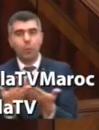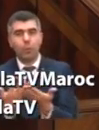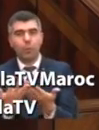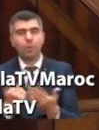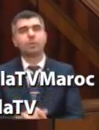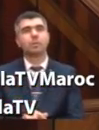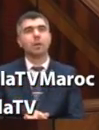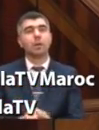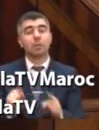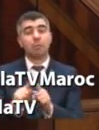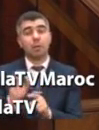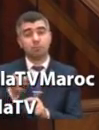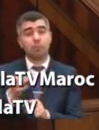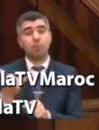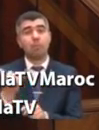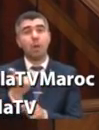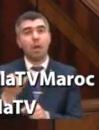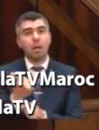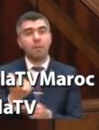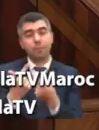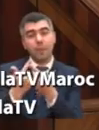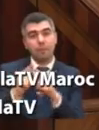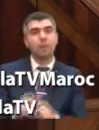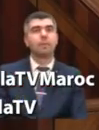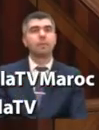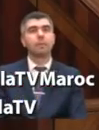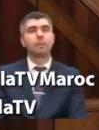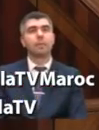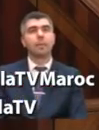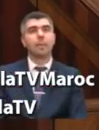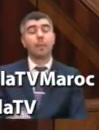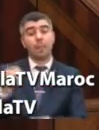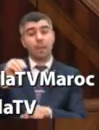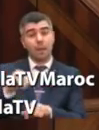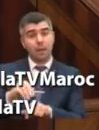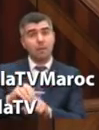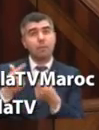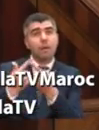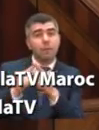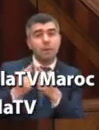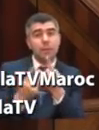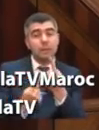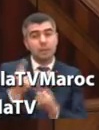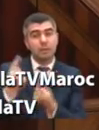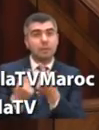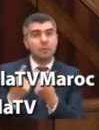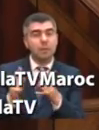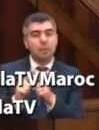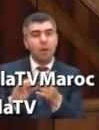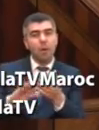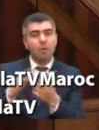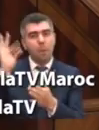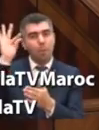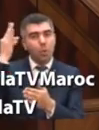في هذه المساله اللي توفيها التجهيزات، هذه مساله اساسيه. المساله الثانيه كاينه اراده على المستوى المحلي لا عند الاضاءه ولا عند